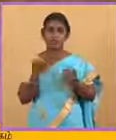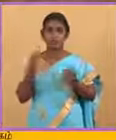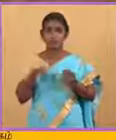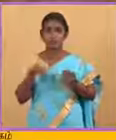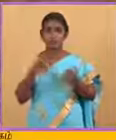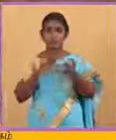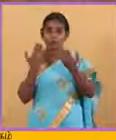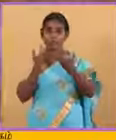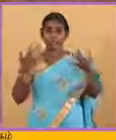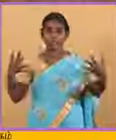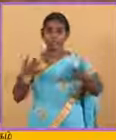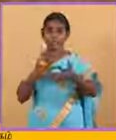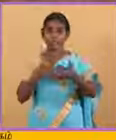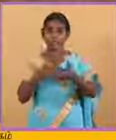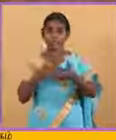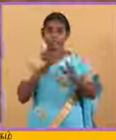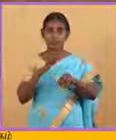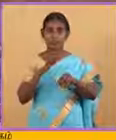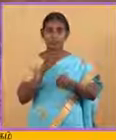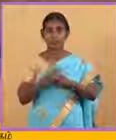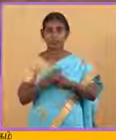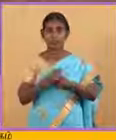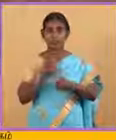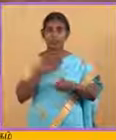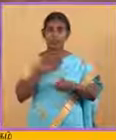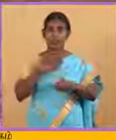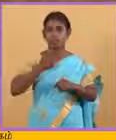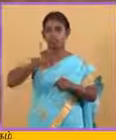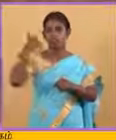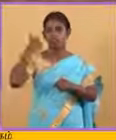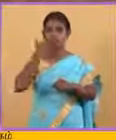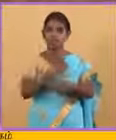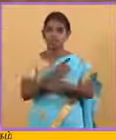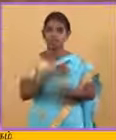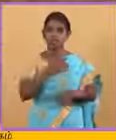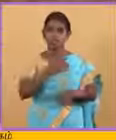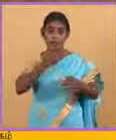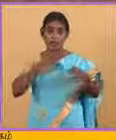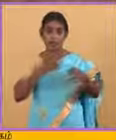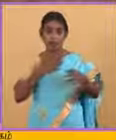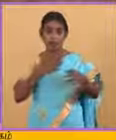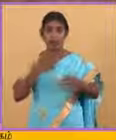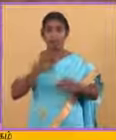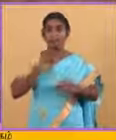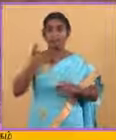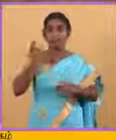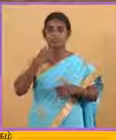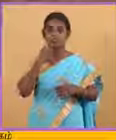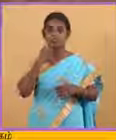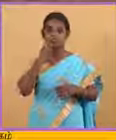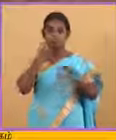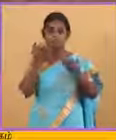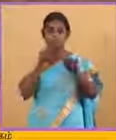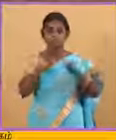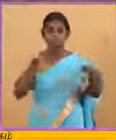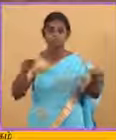மாணவர்களே, ஒரு சில மாணவர்கள், நான் தான் இந்த வகுப்பறைக்கு தலைவன், என்ன கேட்காம இந்த வகுப்பறையில் எதுவுமே நடக்கக்கூடாது. கொஞ்ச நேரத்தில் ஓடி வருவான்,